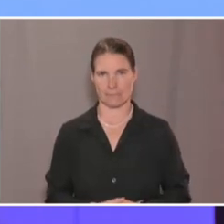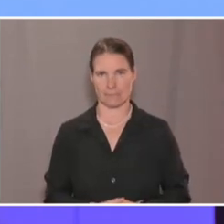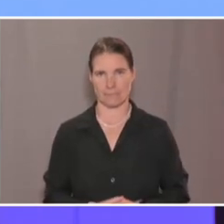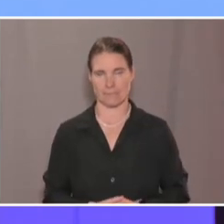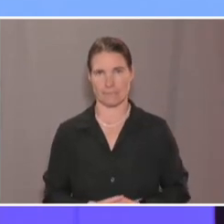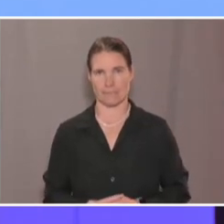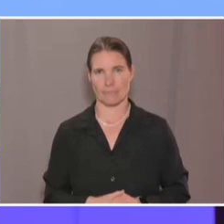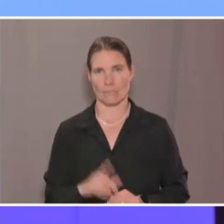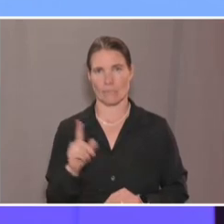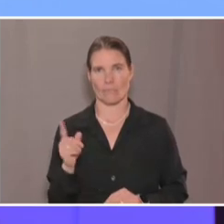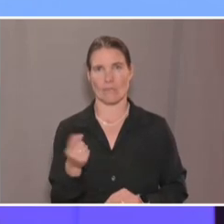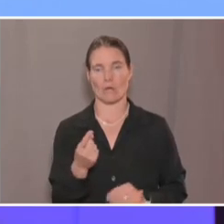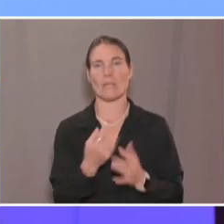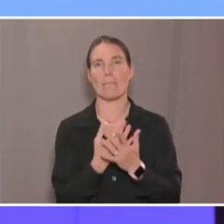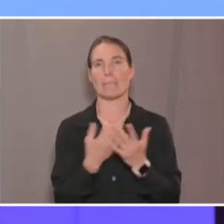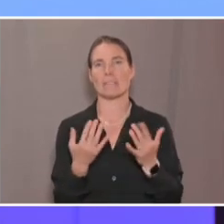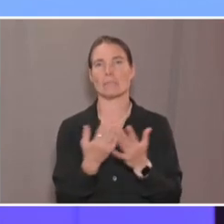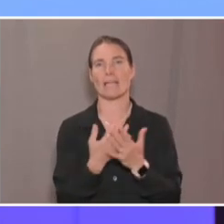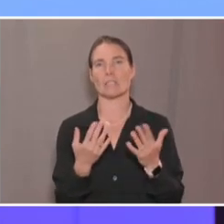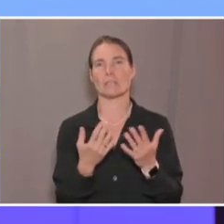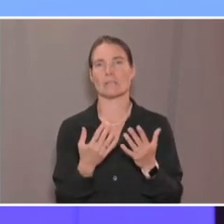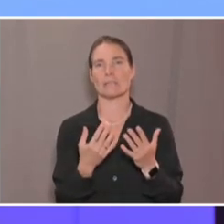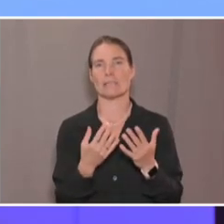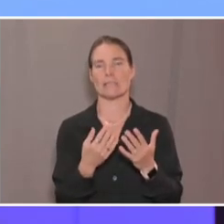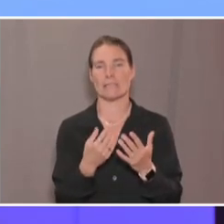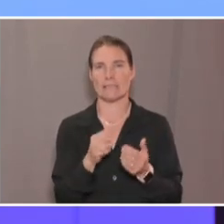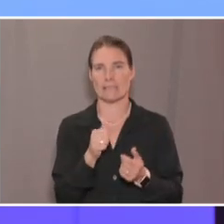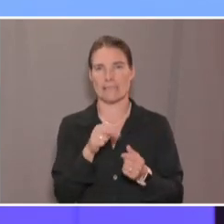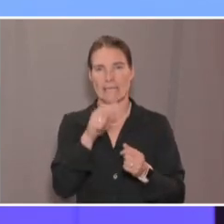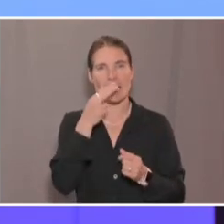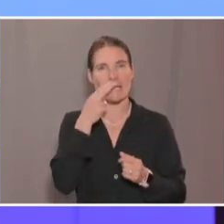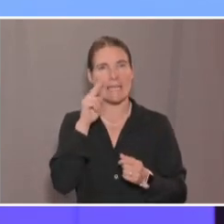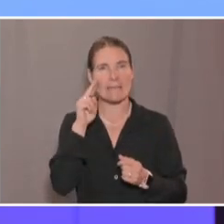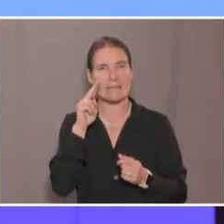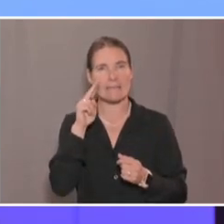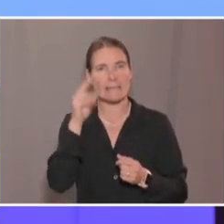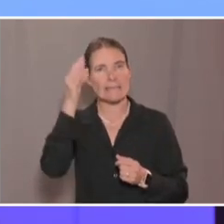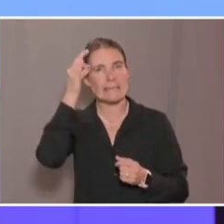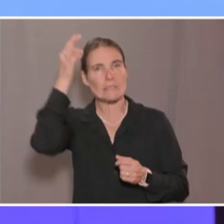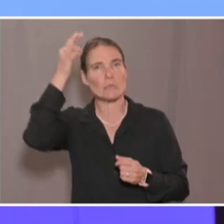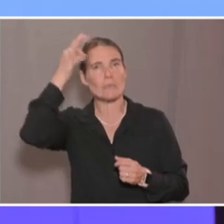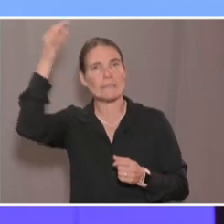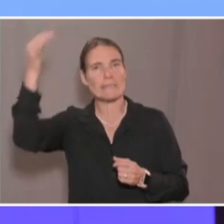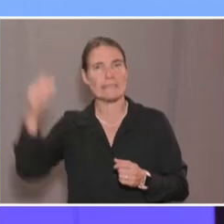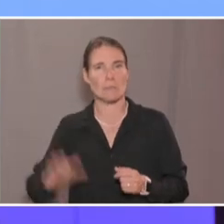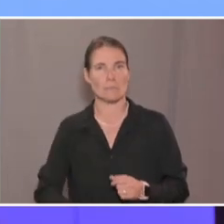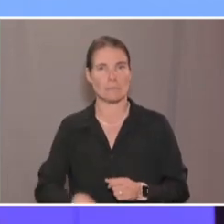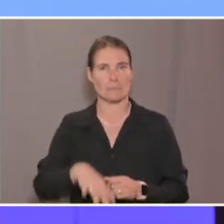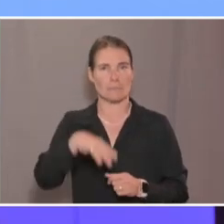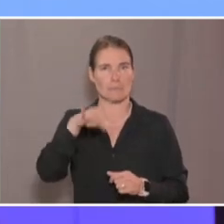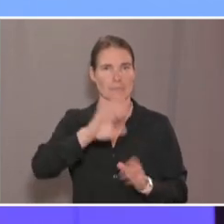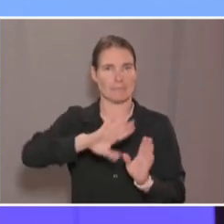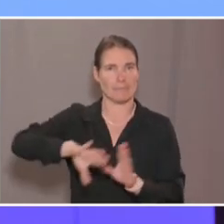zugleich aber sogen seine mathematischen Publikationen die NS-Ideologie förmlich auf.